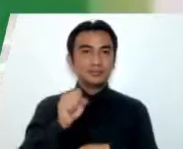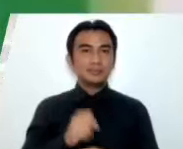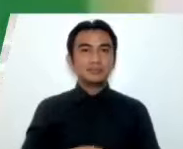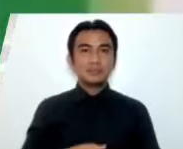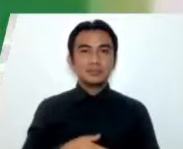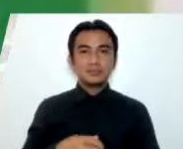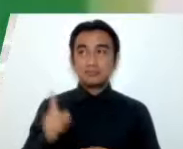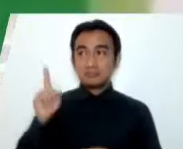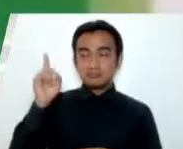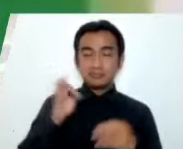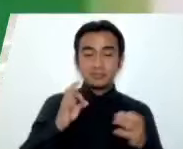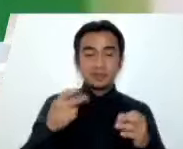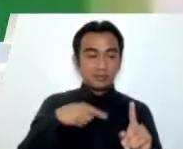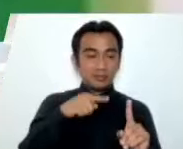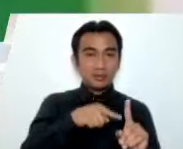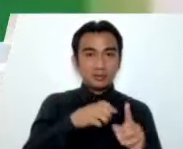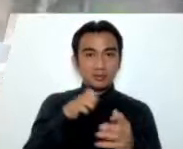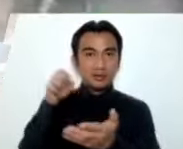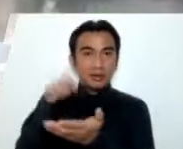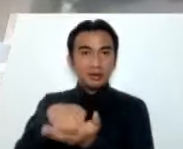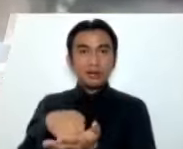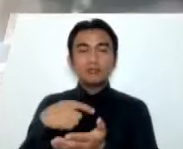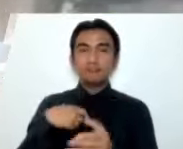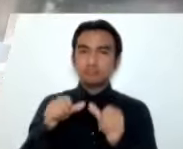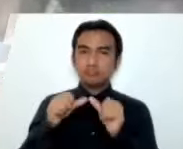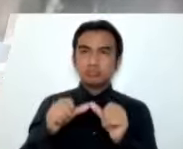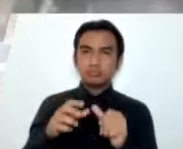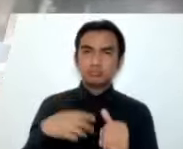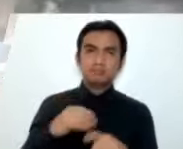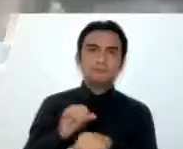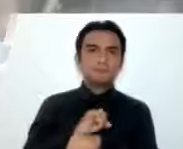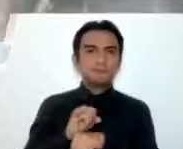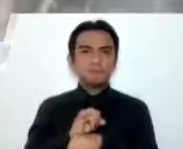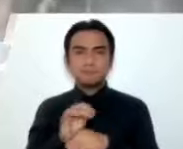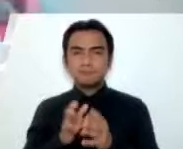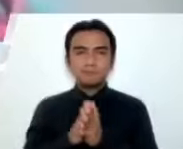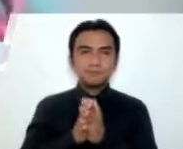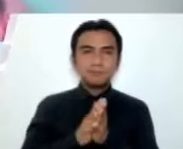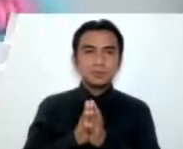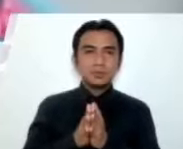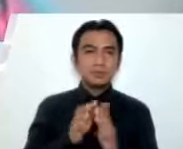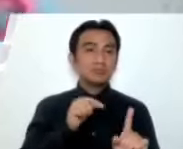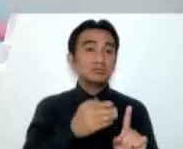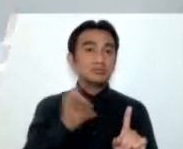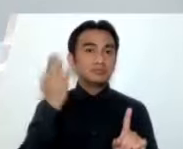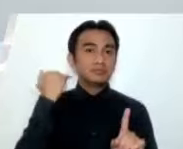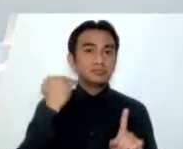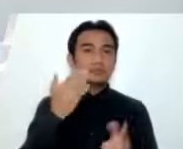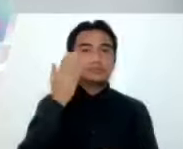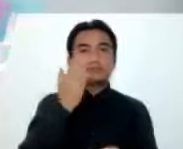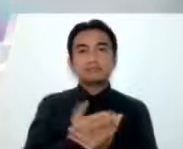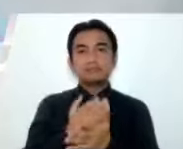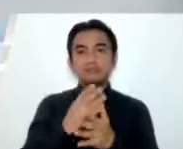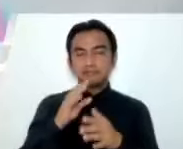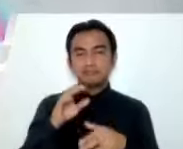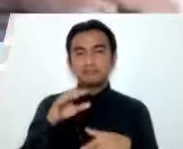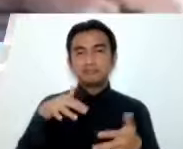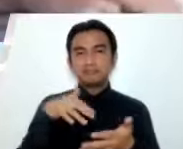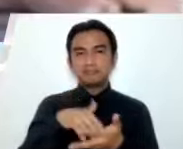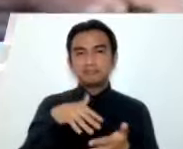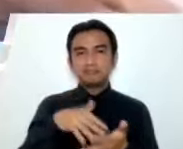Makikita mo talaga yung determinasyon niya. Tumigil siya sa pag-aaral dala ng kahirapan. hanggang sa nagkaroon na ng